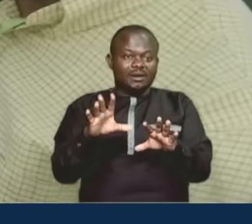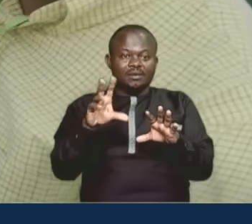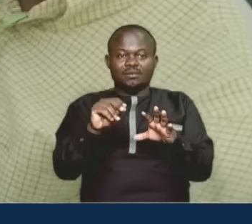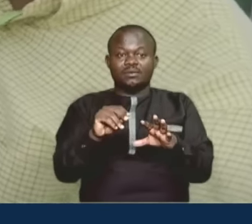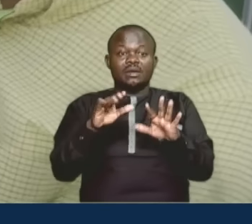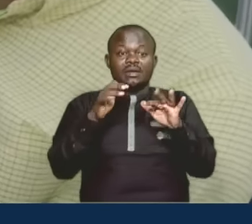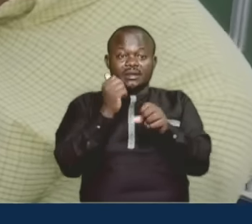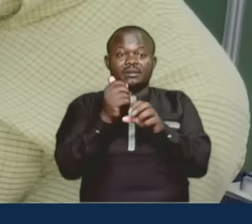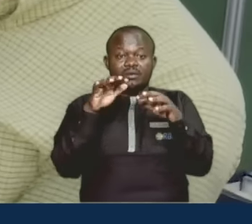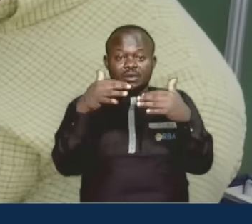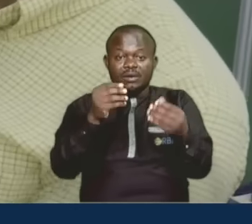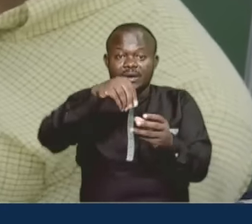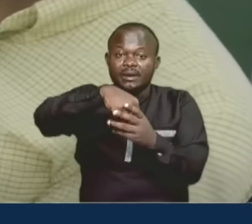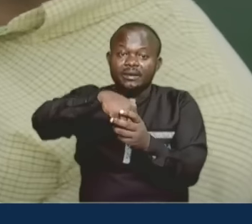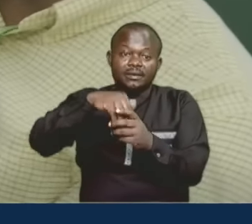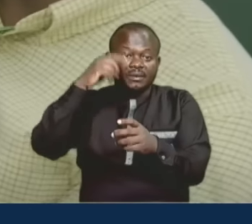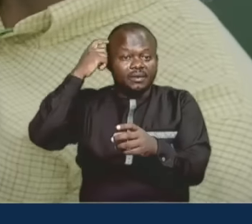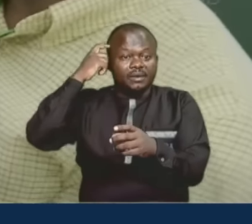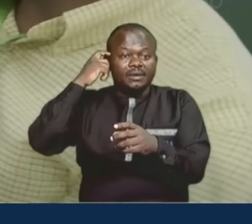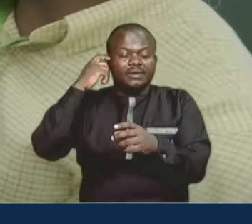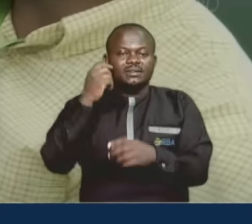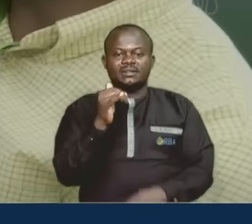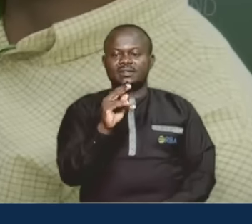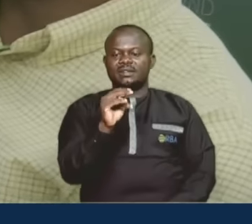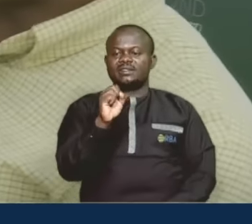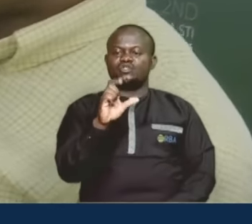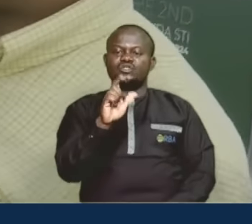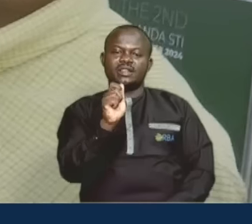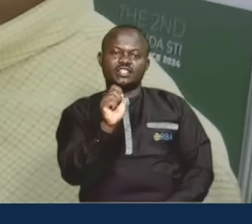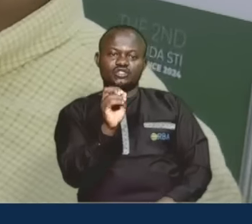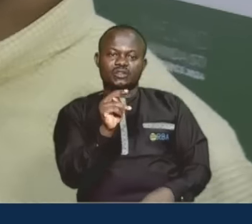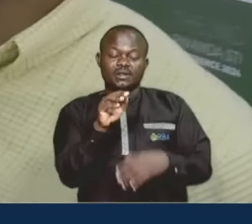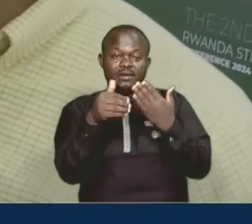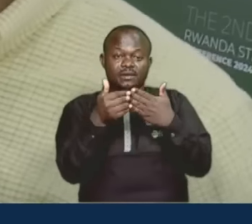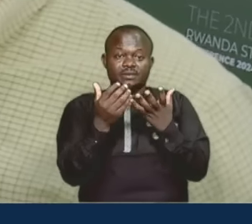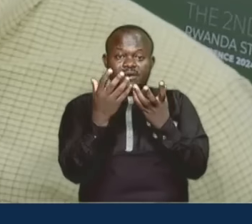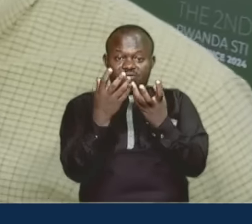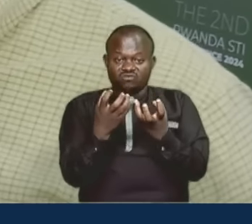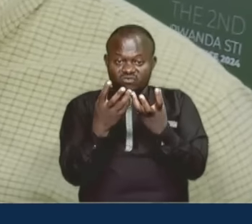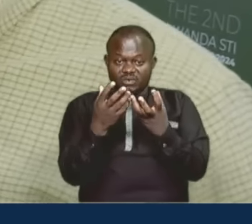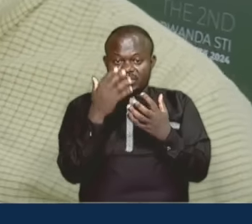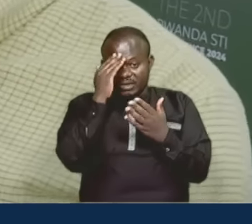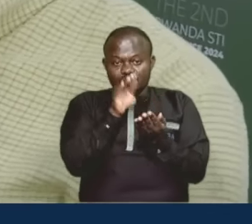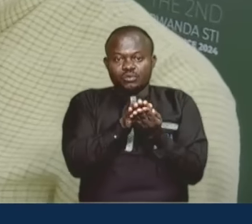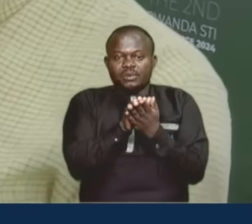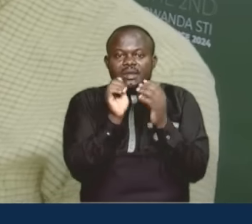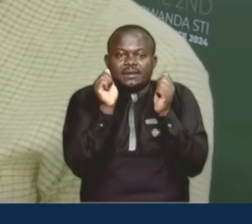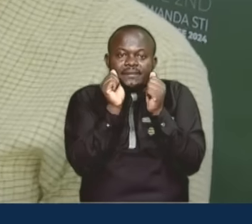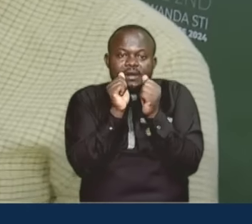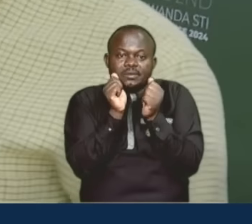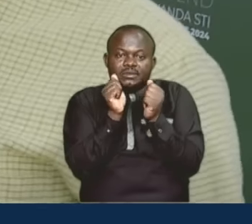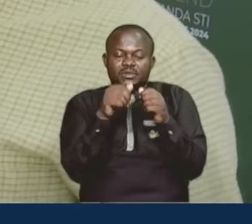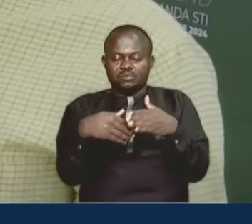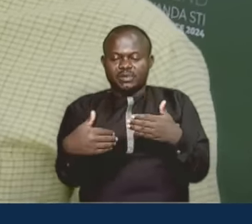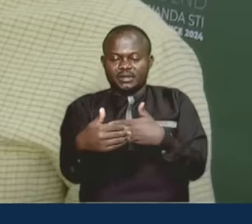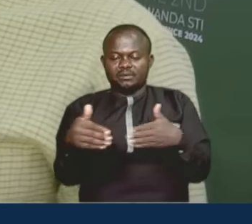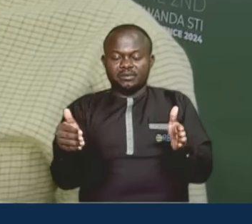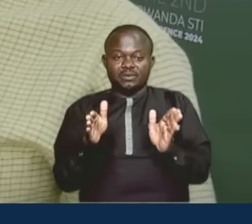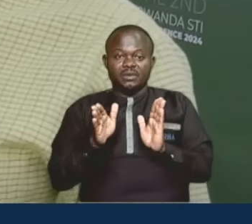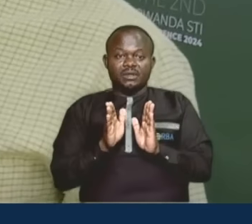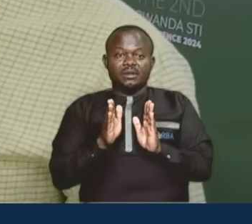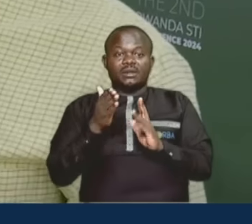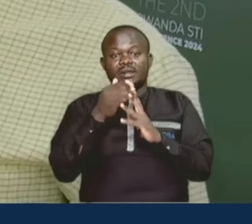rukona harimo ibyita insulation is utudupurete nitwo dukoresha kugira ngo tubike bwa bukonje muri mu box. Ubukonje bumara